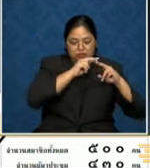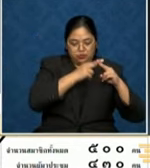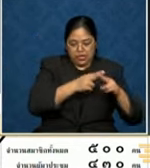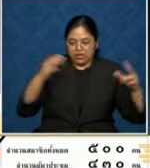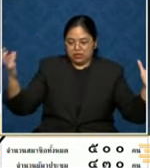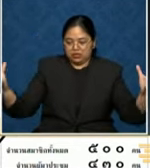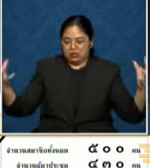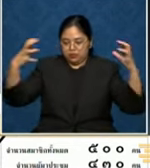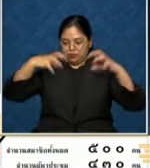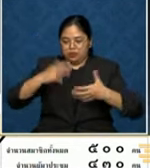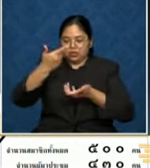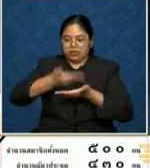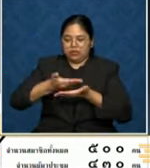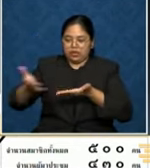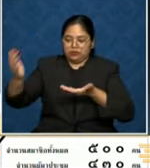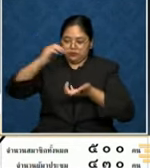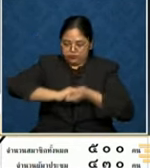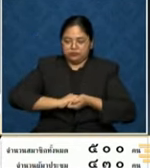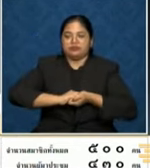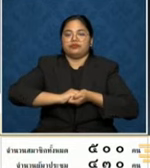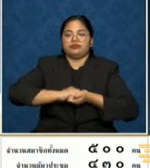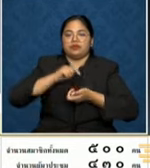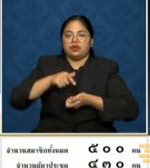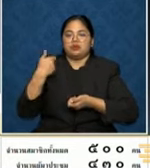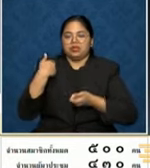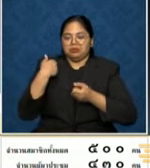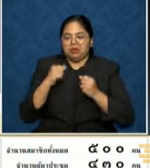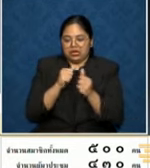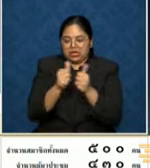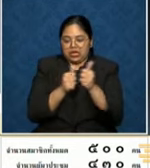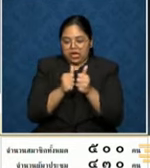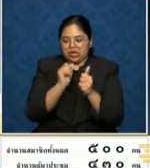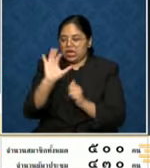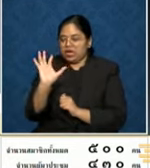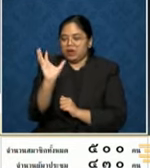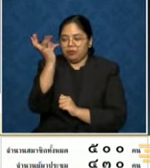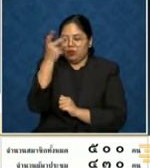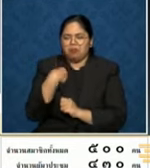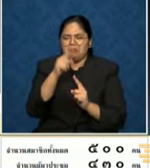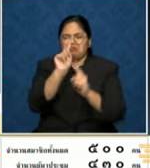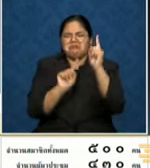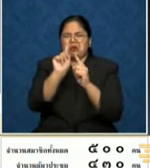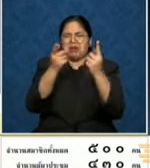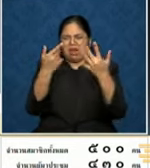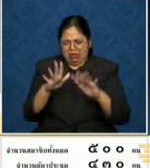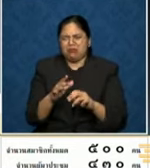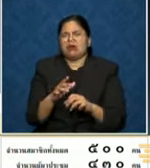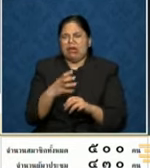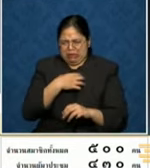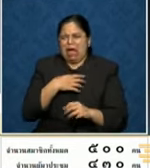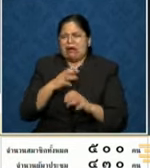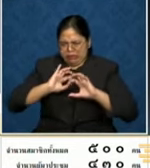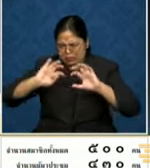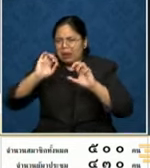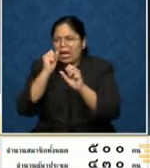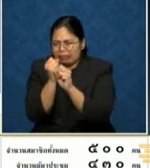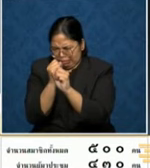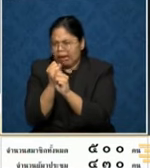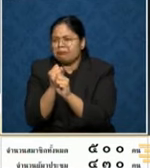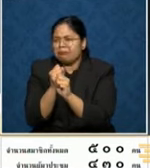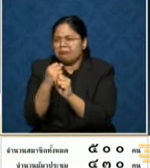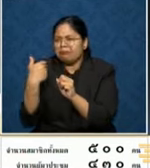าพให้เติบโตได้แข่งขันในระดับโลกครับท่านประธานครับผมประเมินในส่วนนี้แล้วรัฐบาลทำบ้างครับเพราะฉะนั้นเนี่ยประ